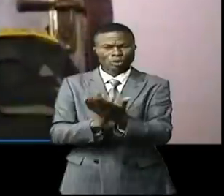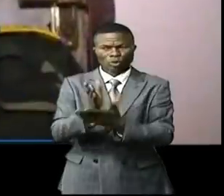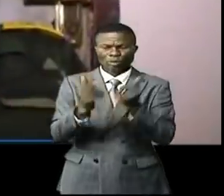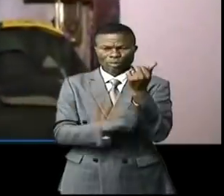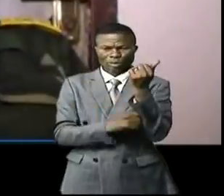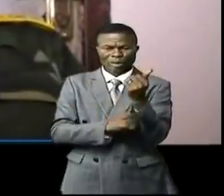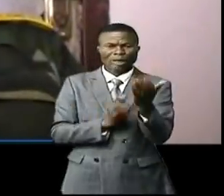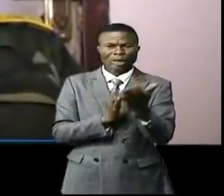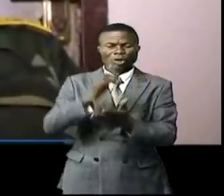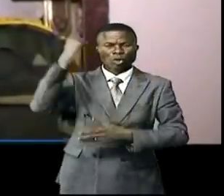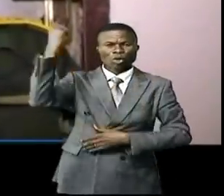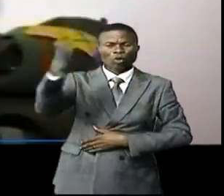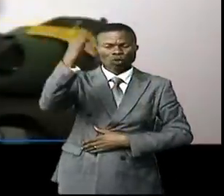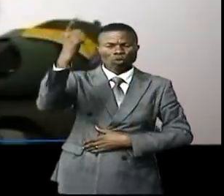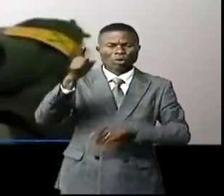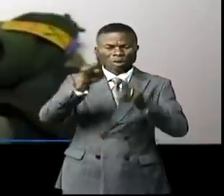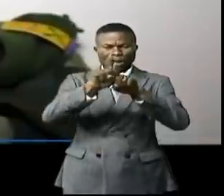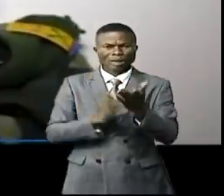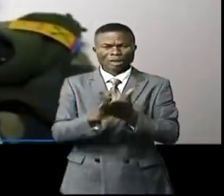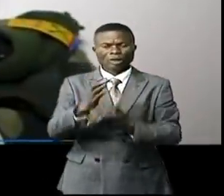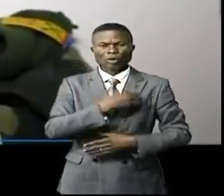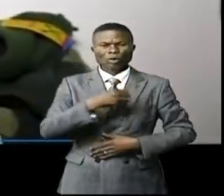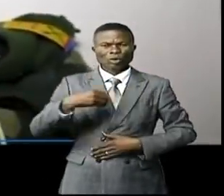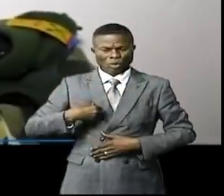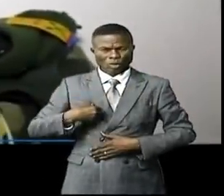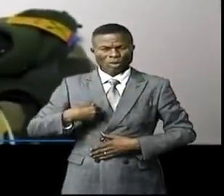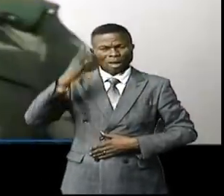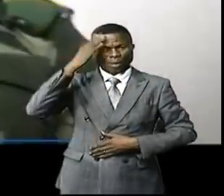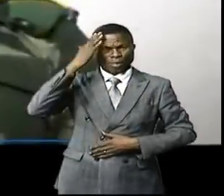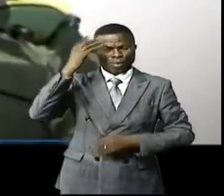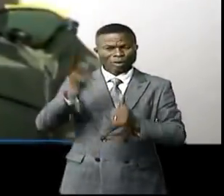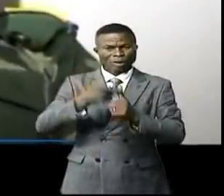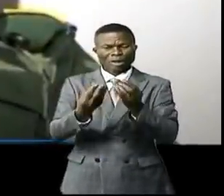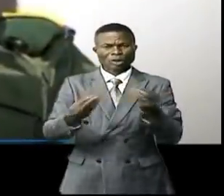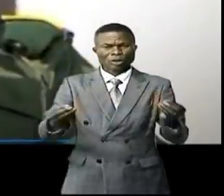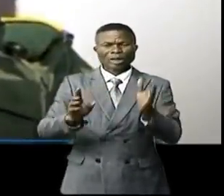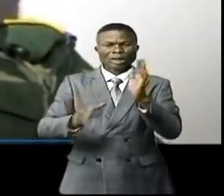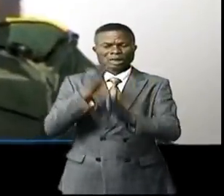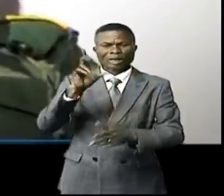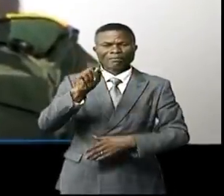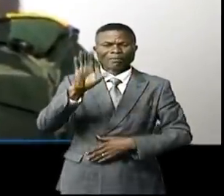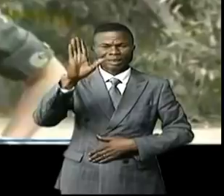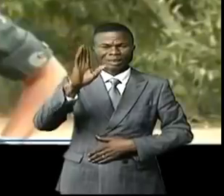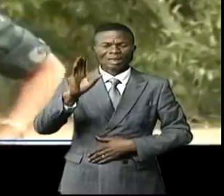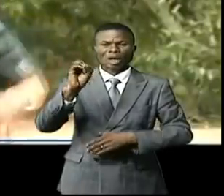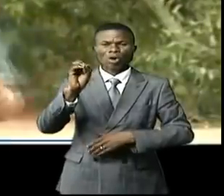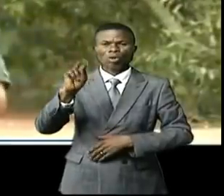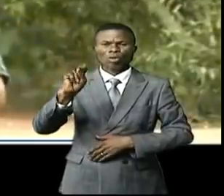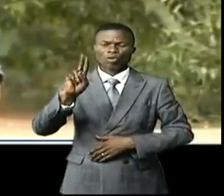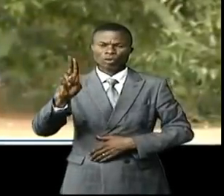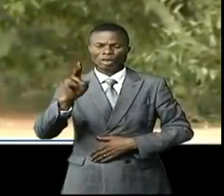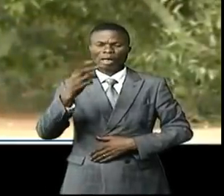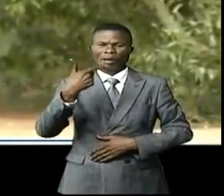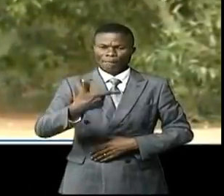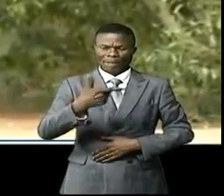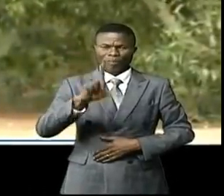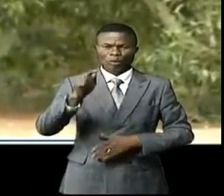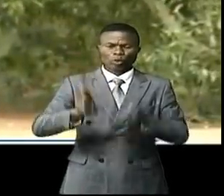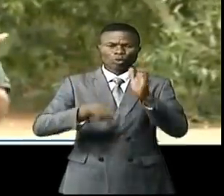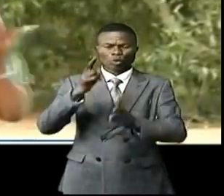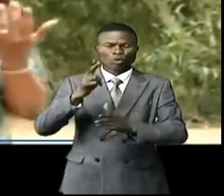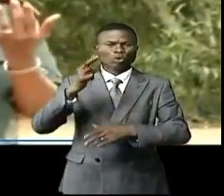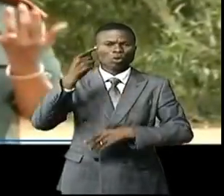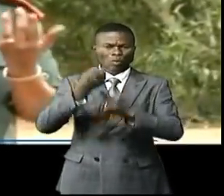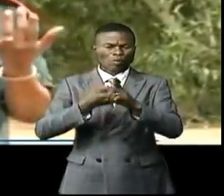droit international humanitaire, du droit de la femme, en tenant compte de la résolution 1325 de l'ONU. C'est mardi 12 mars 2022, le